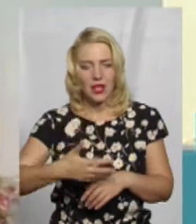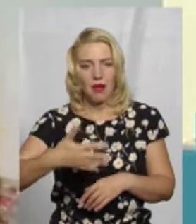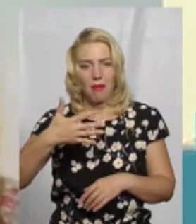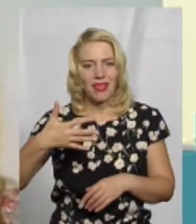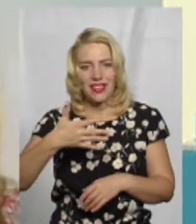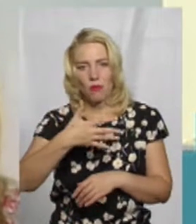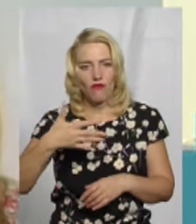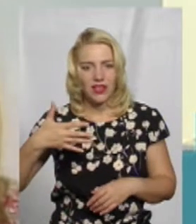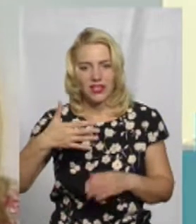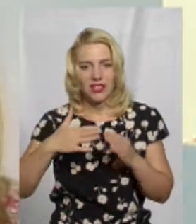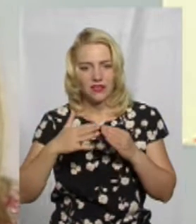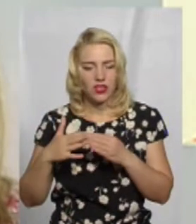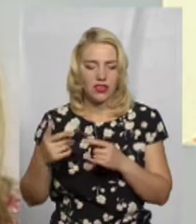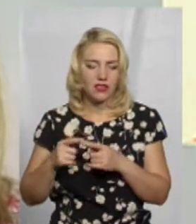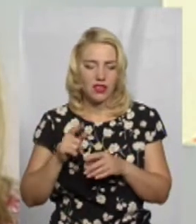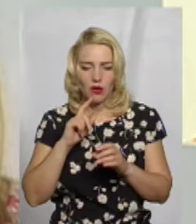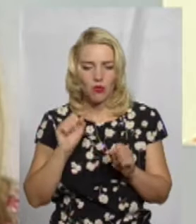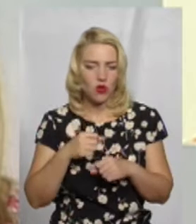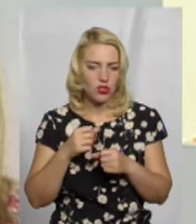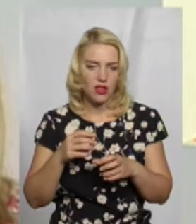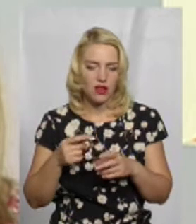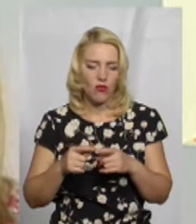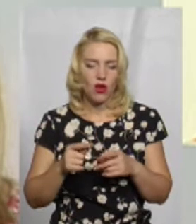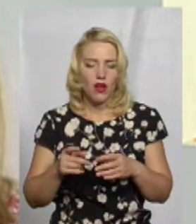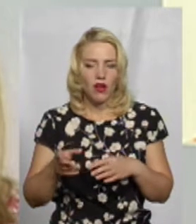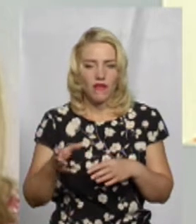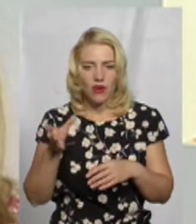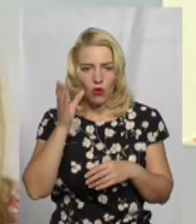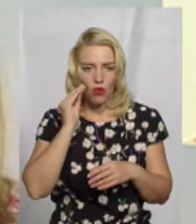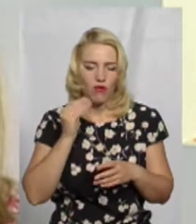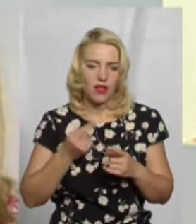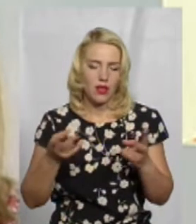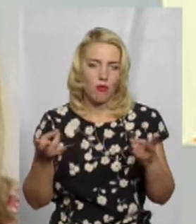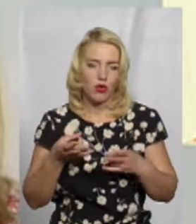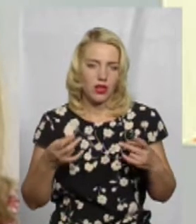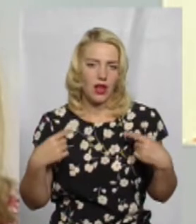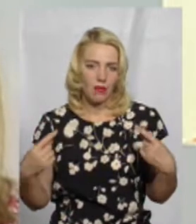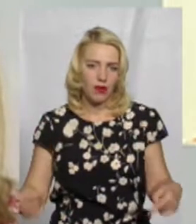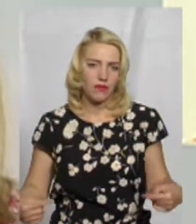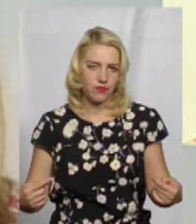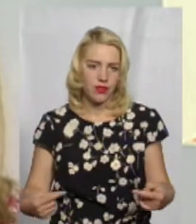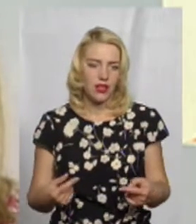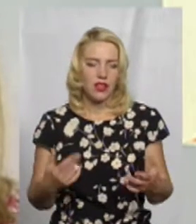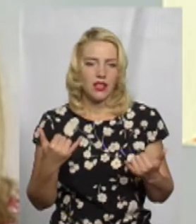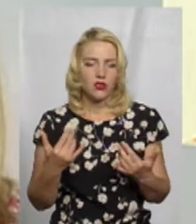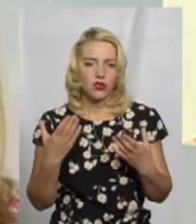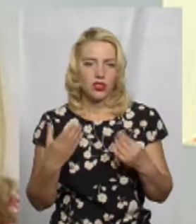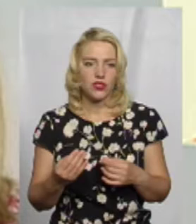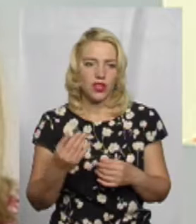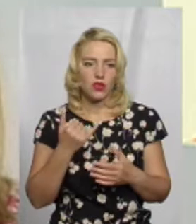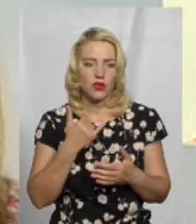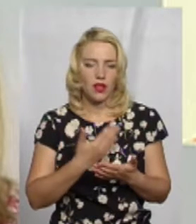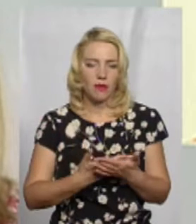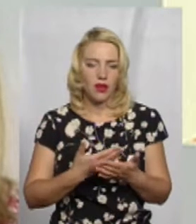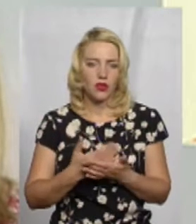майже неможливо перебудувати з урахуванням потреб цих маломобільних груп населення. На сьогоднішній день, наприклад, в Хмельницькому є